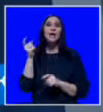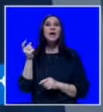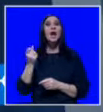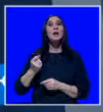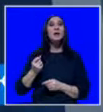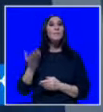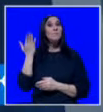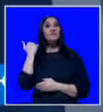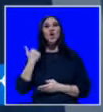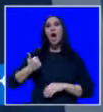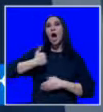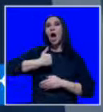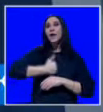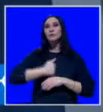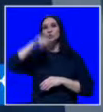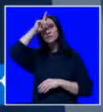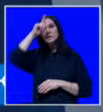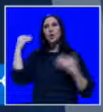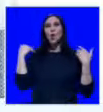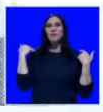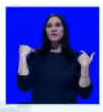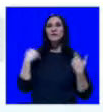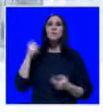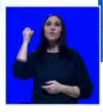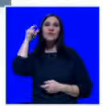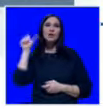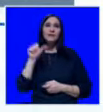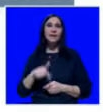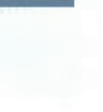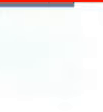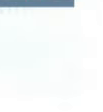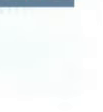на Софийския университет, професор Анастас Герджиков.